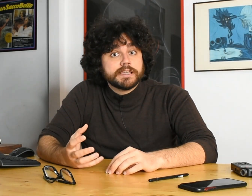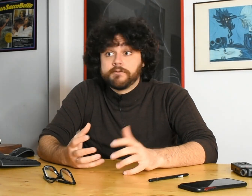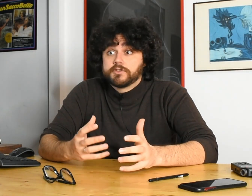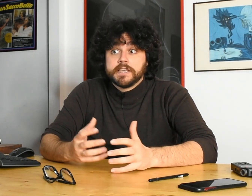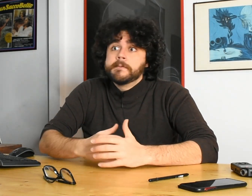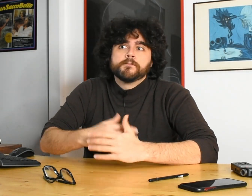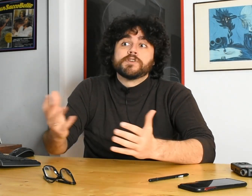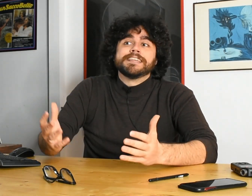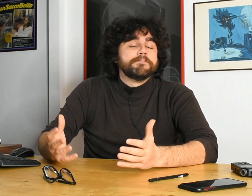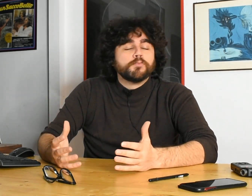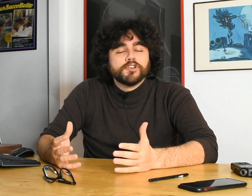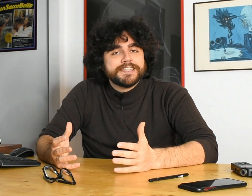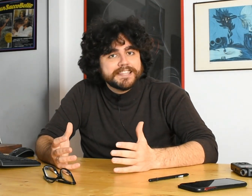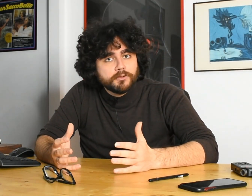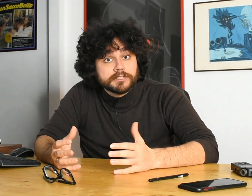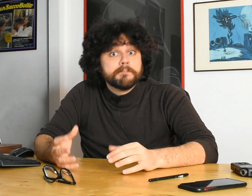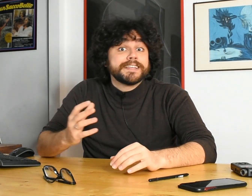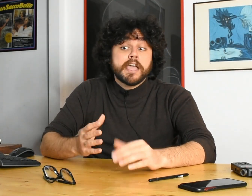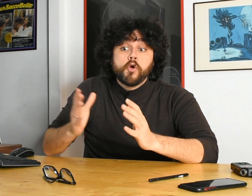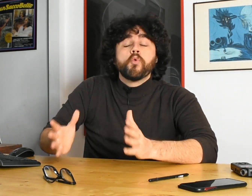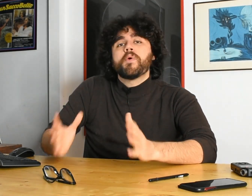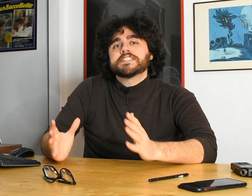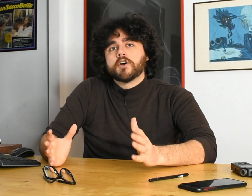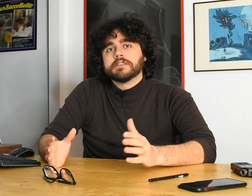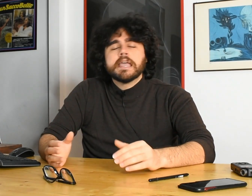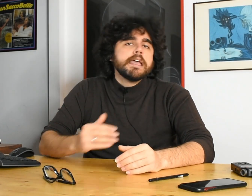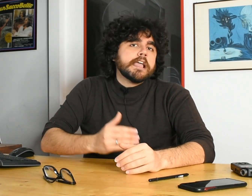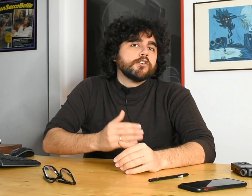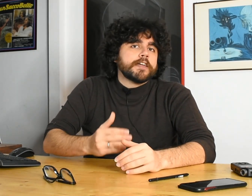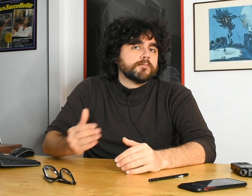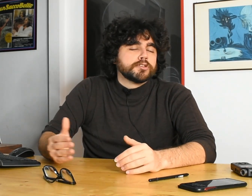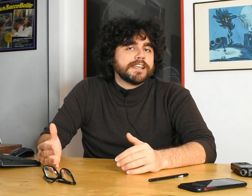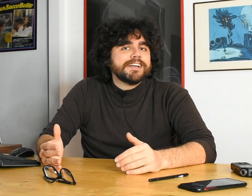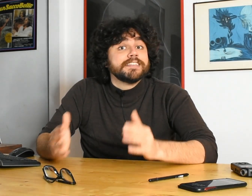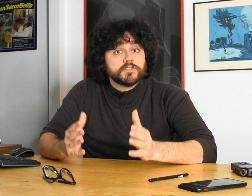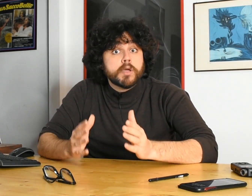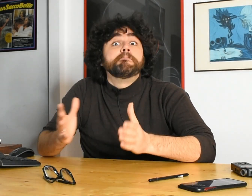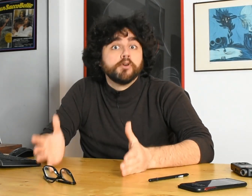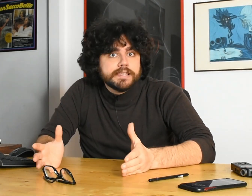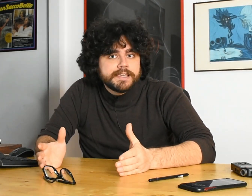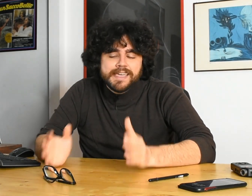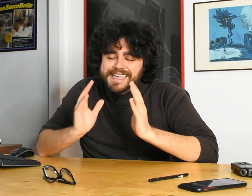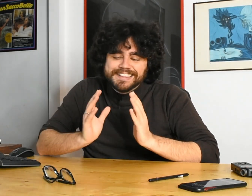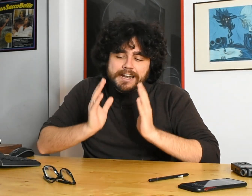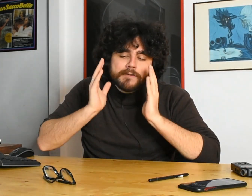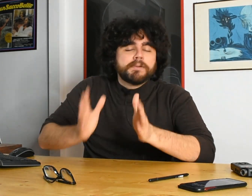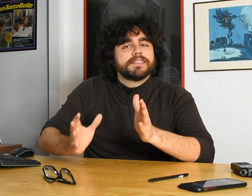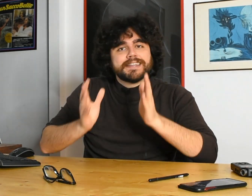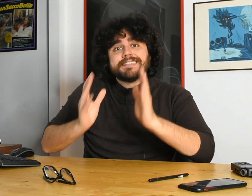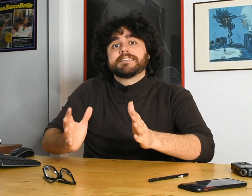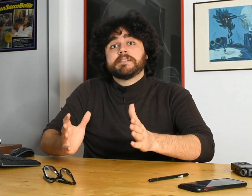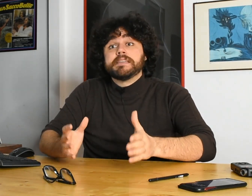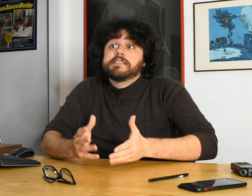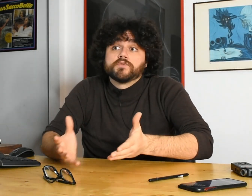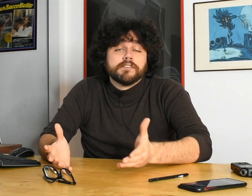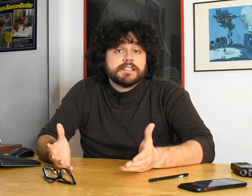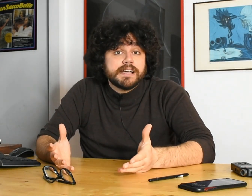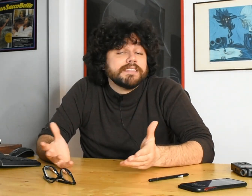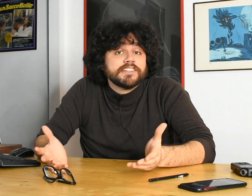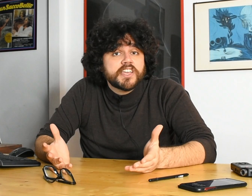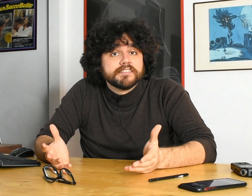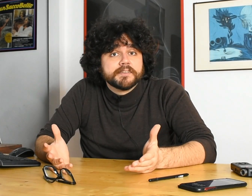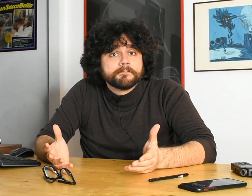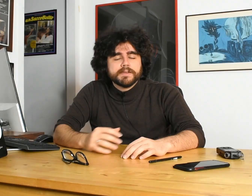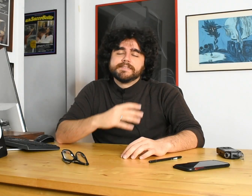estremamente politica, forse una delle più politiche di tutte, perché è con quei soldi che il governo porterà avanti le sue politiche che andranno a impattare direttamente sulla